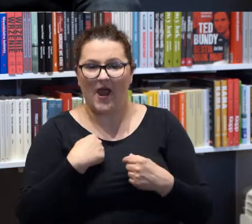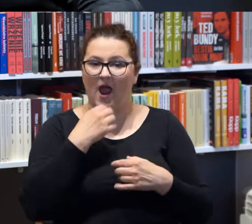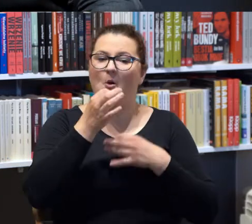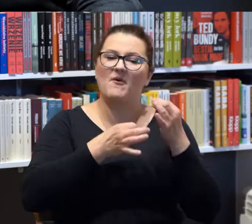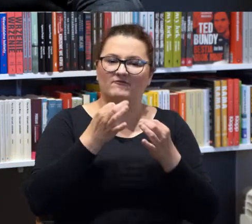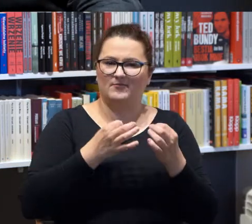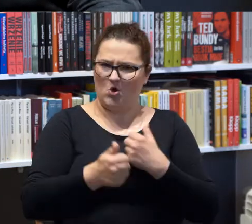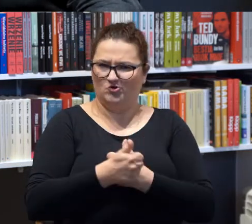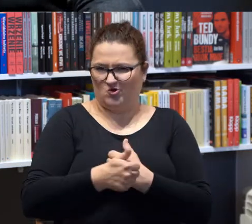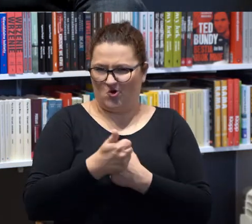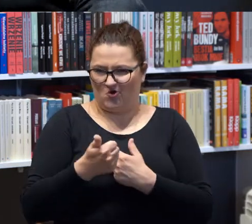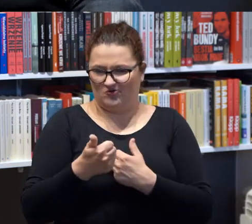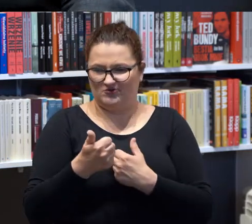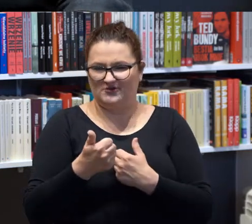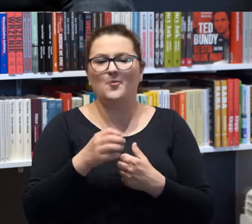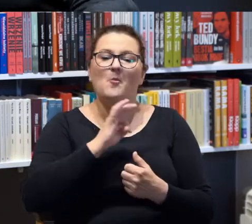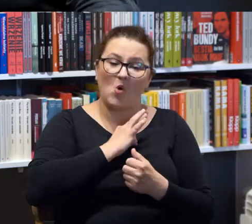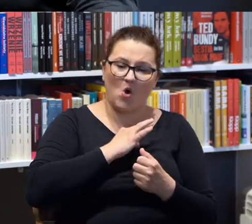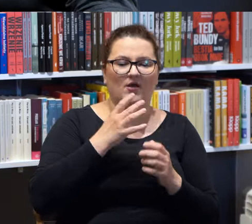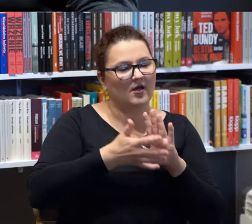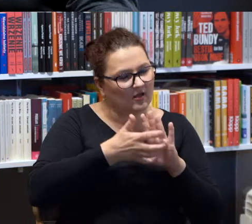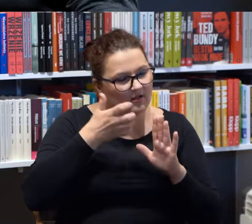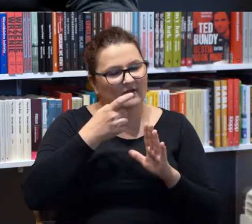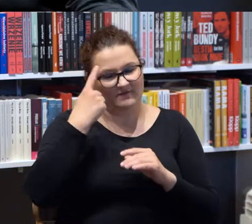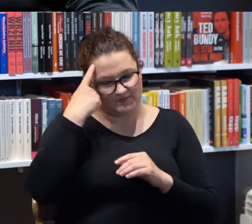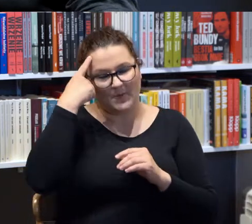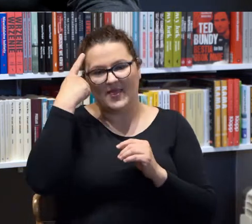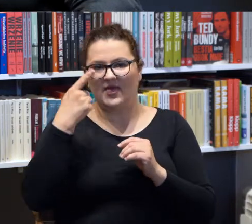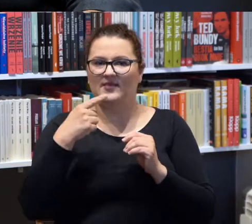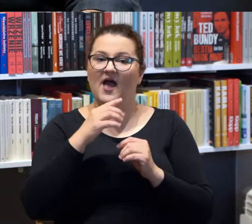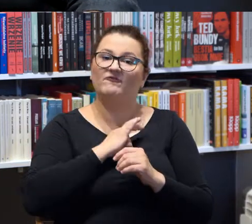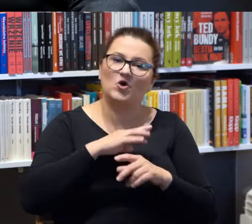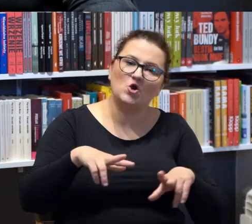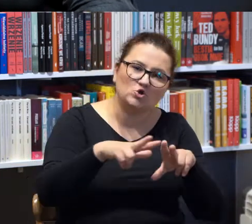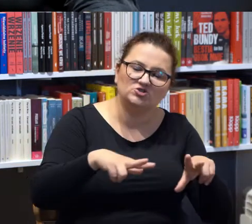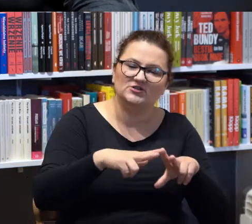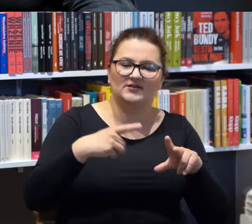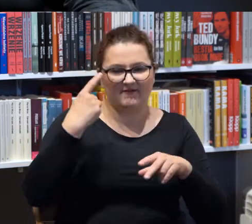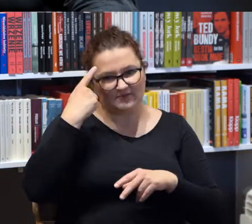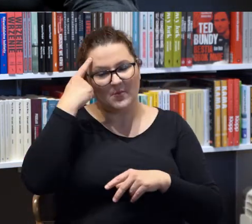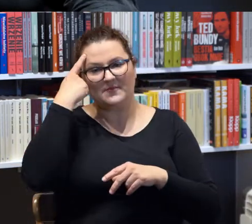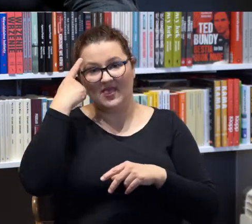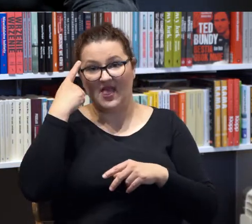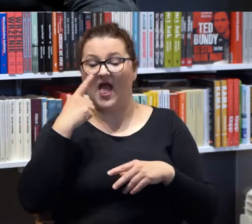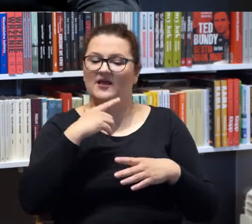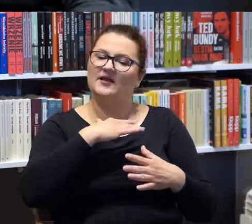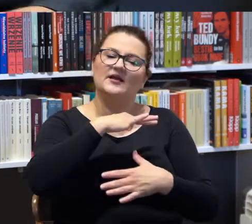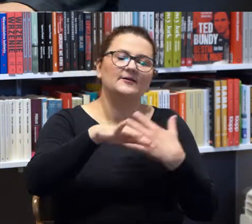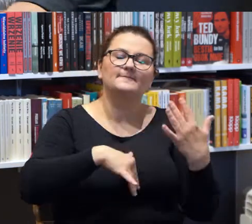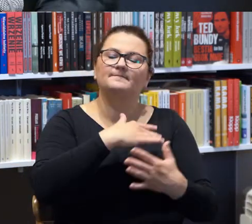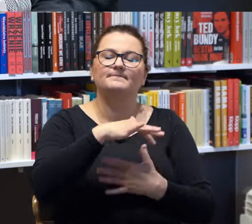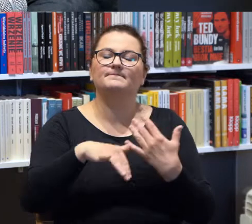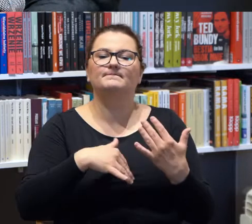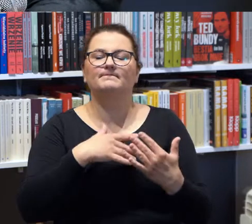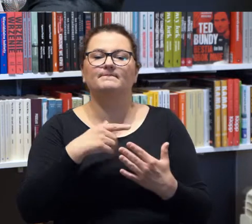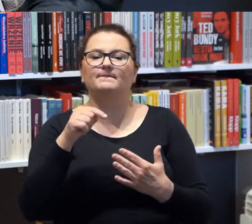na myśli. No bo tam są te moje wspomnienia, wspomnienia moich bliskich. No i to jest przeplatane